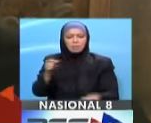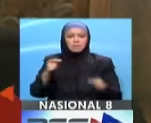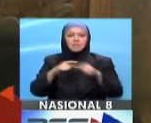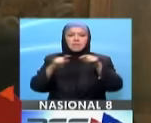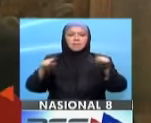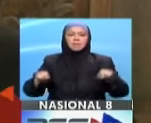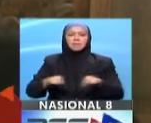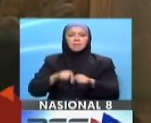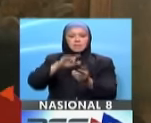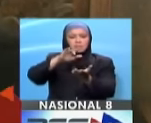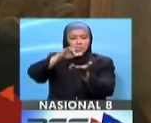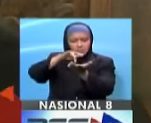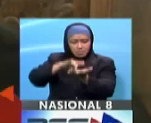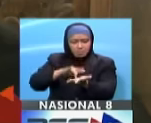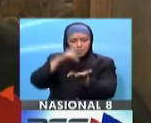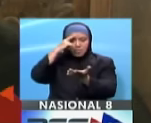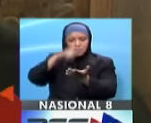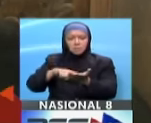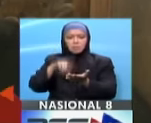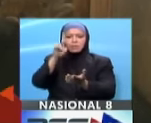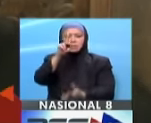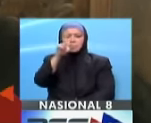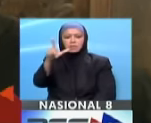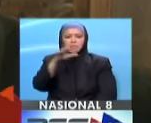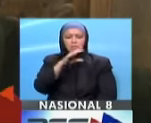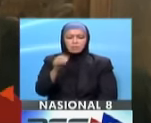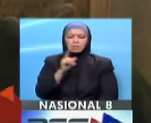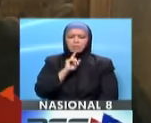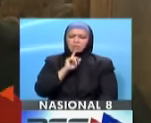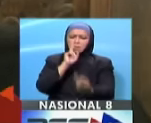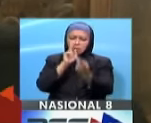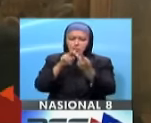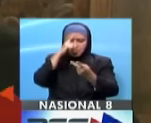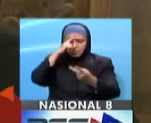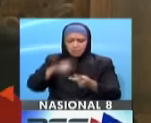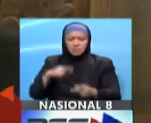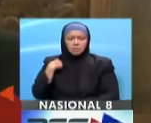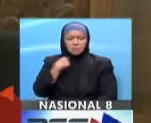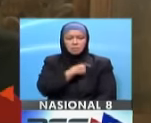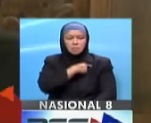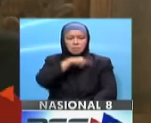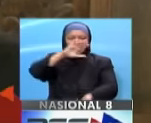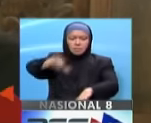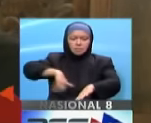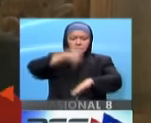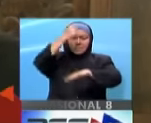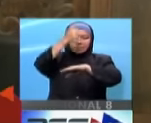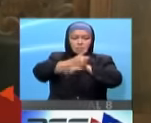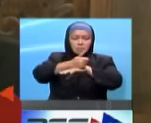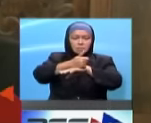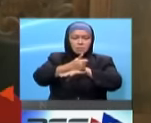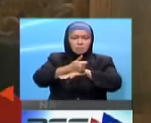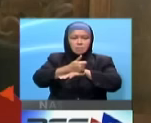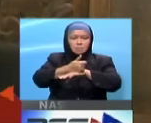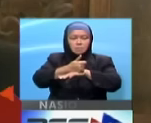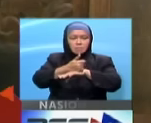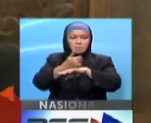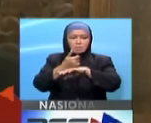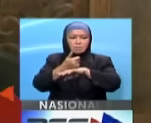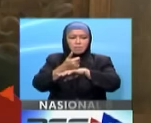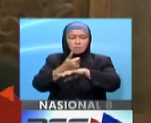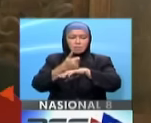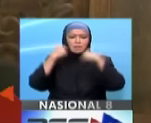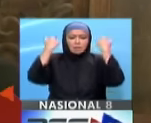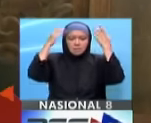KL, and it makes a lot of sense for us to be able to put our one of our most iconic stores in one of the most